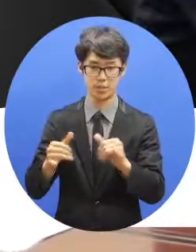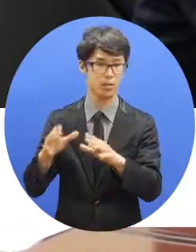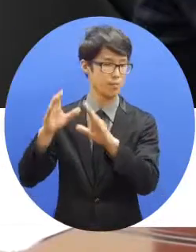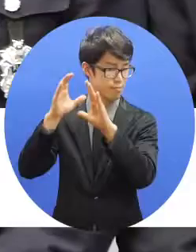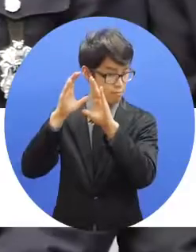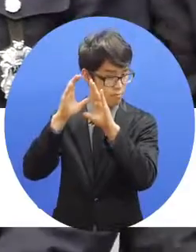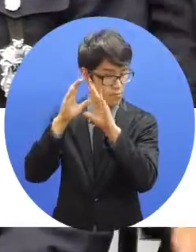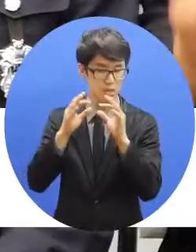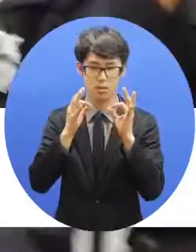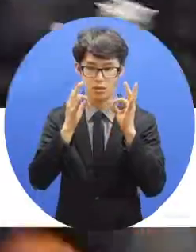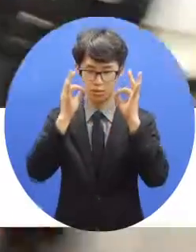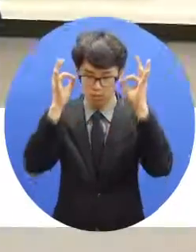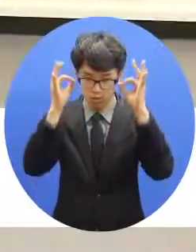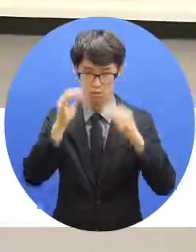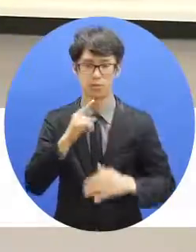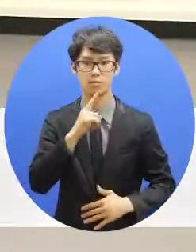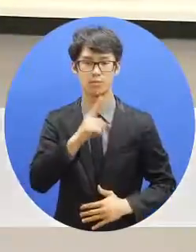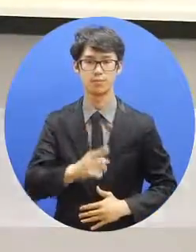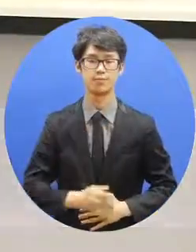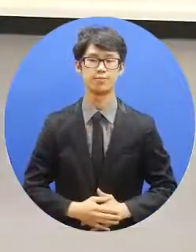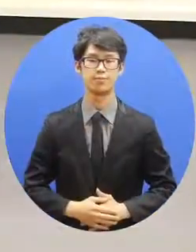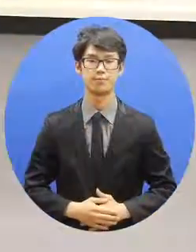최대한 반영하기 위해 노력하고 있습니다